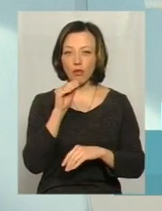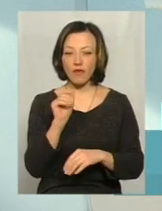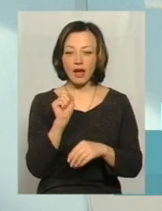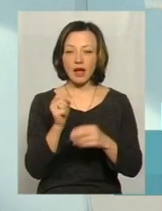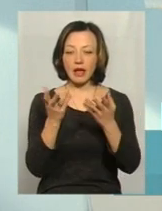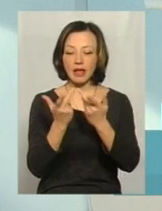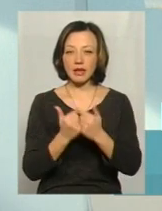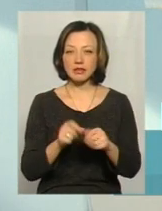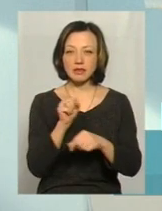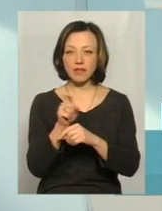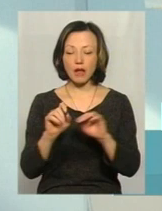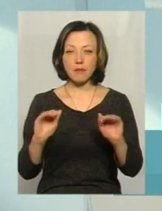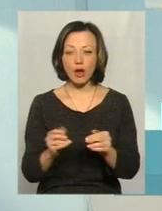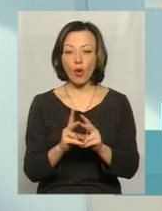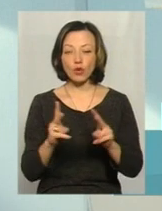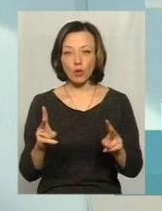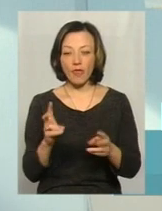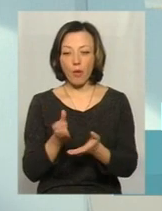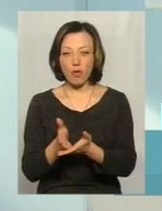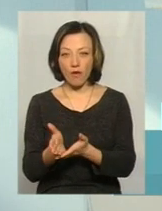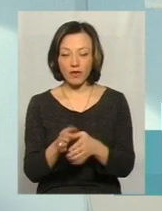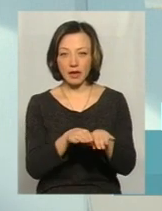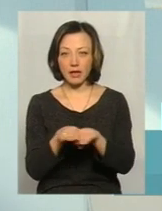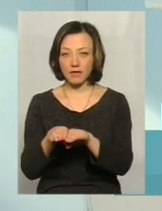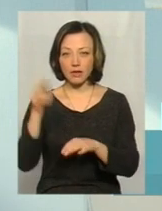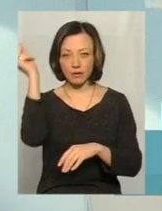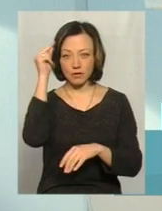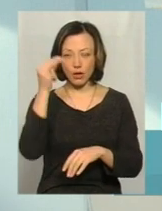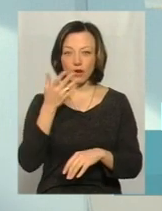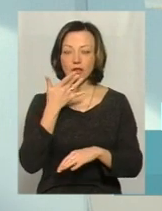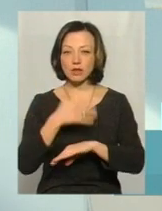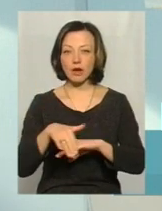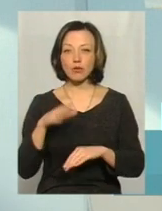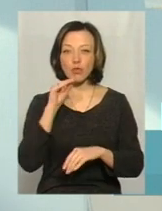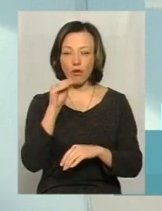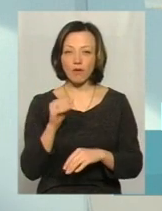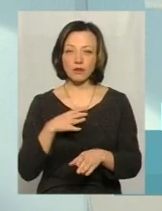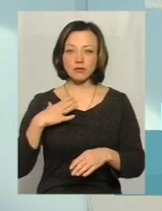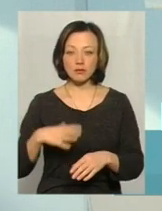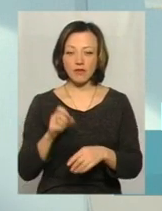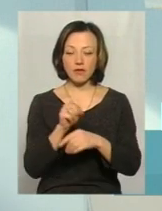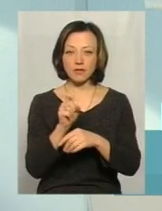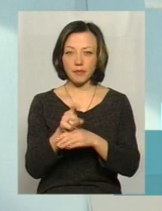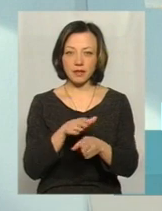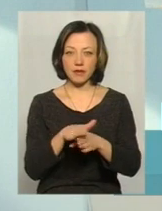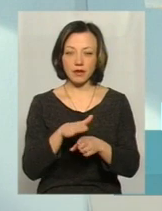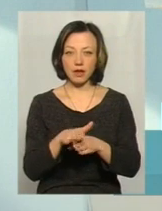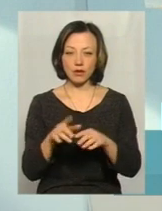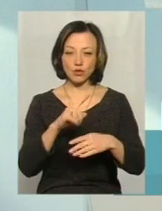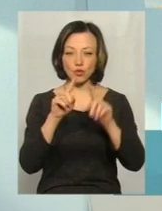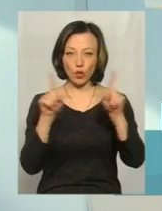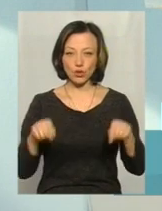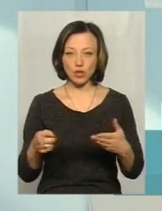дещо менша. Для тих, які на профільному рівні вивчають іноземну мову, вони змушені будуть виконувати всі тестові завдання тестового